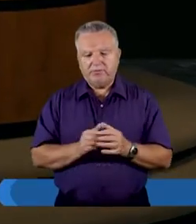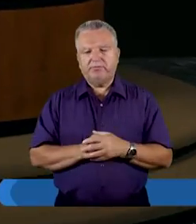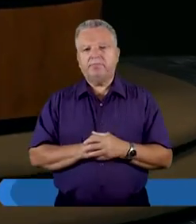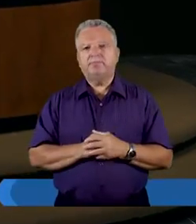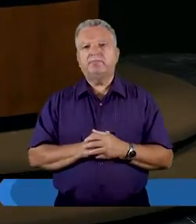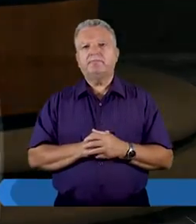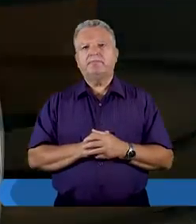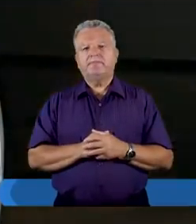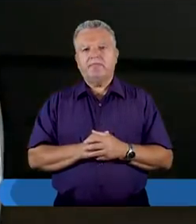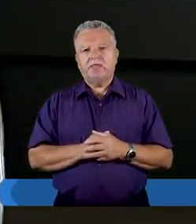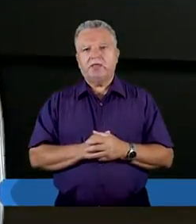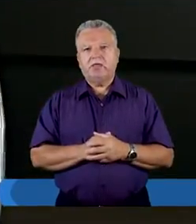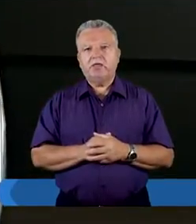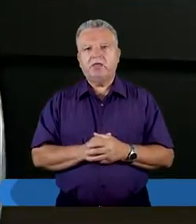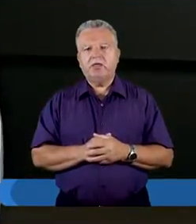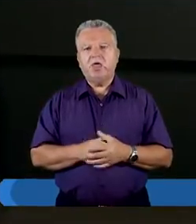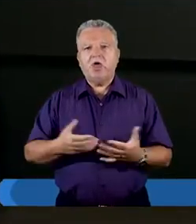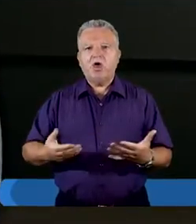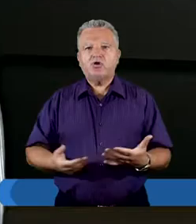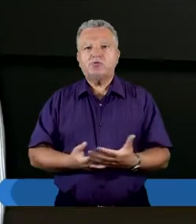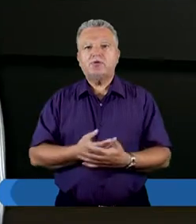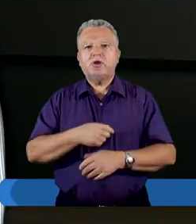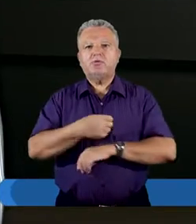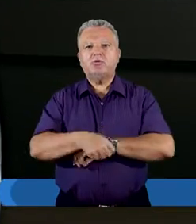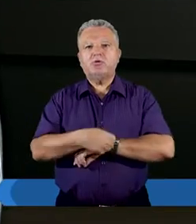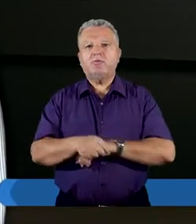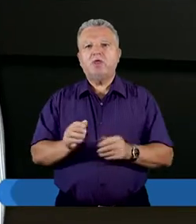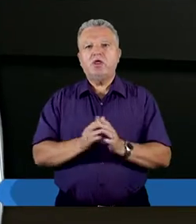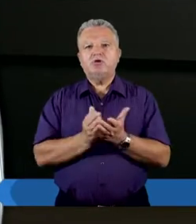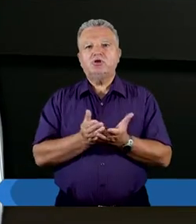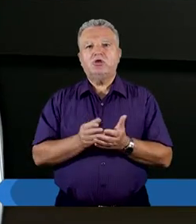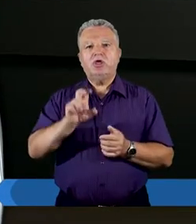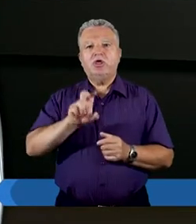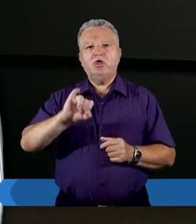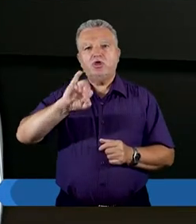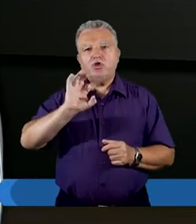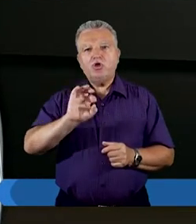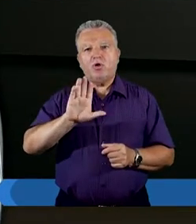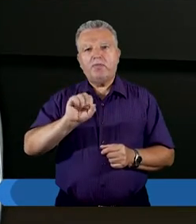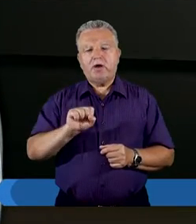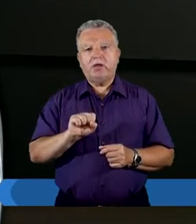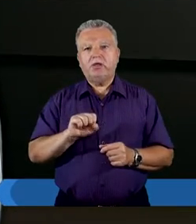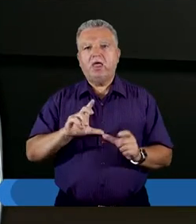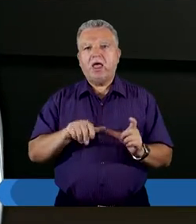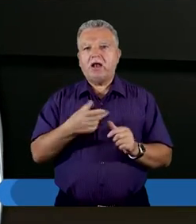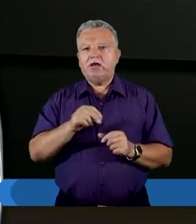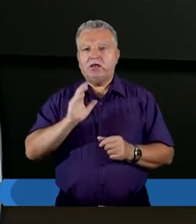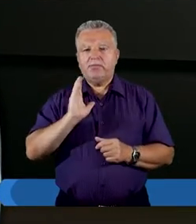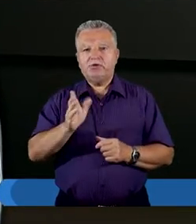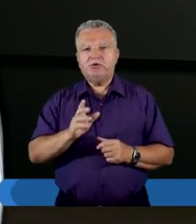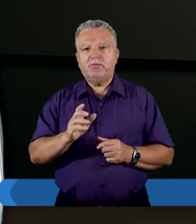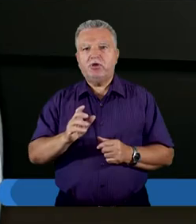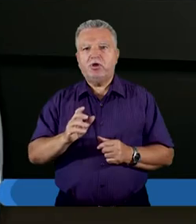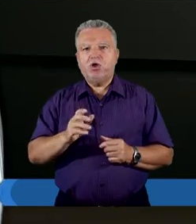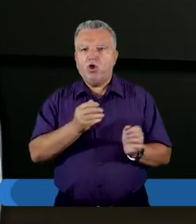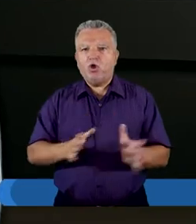Amen. Moi drodzy, rozpoczynamy rozważanie Księgi Hioba, jak powiedziałem, ale nie będziemy od razu